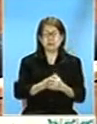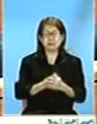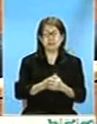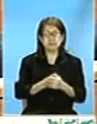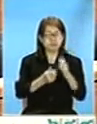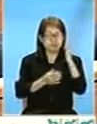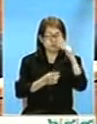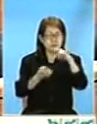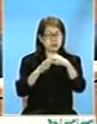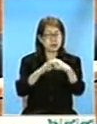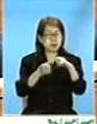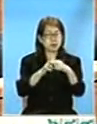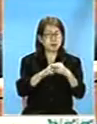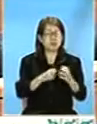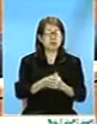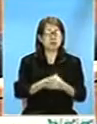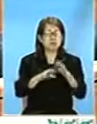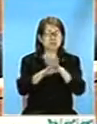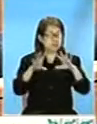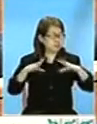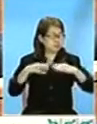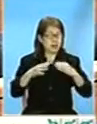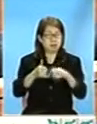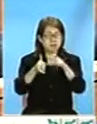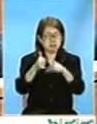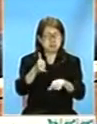ต่อต้านกันมาตลอดนักการเมืองที่โกงกิน